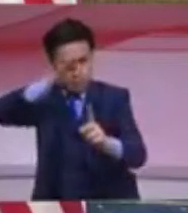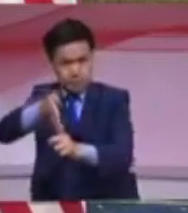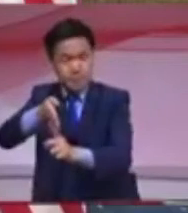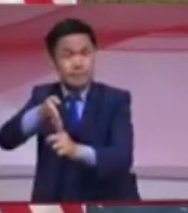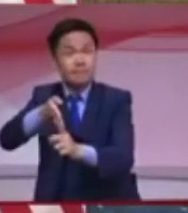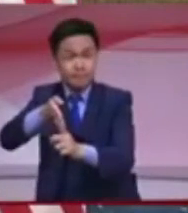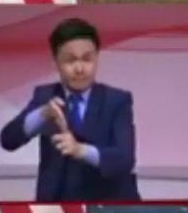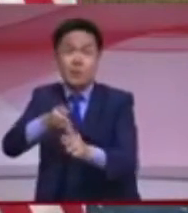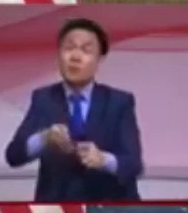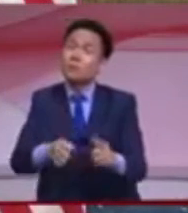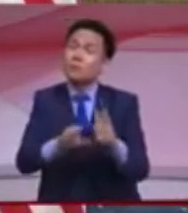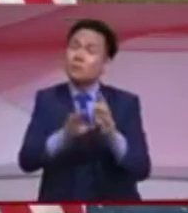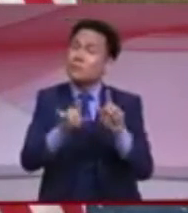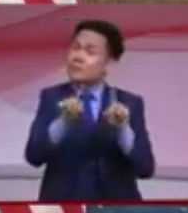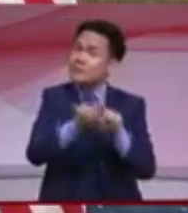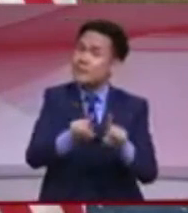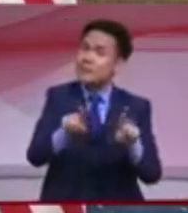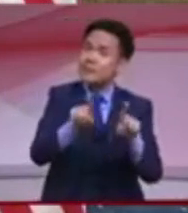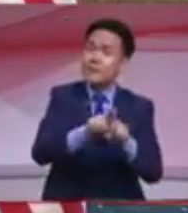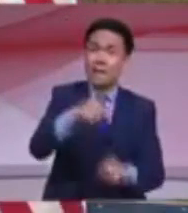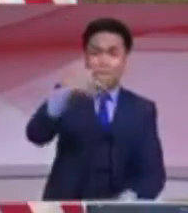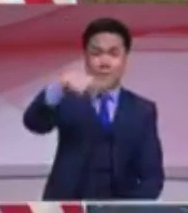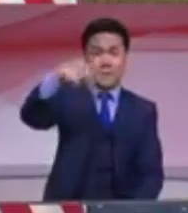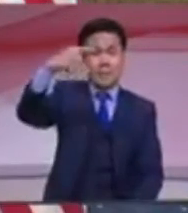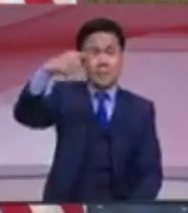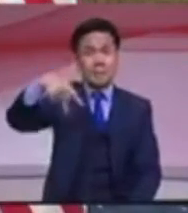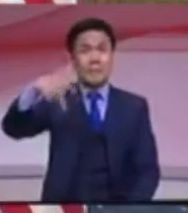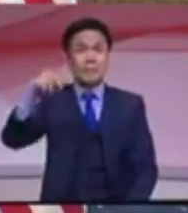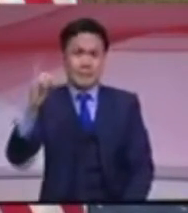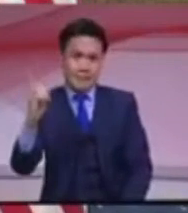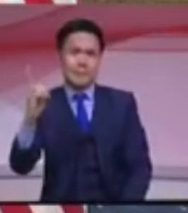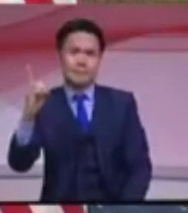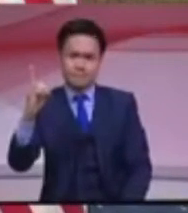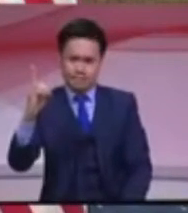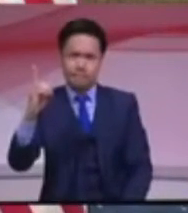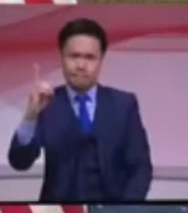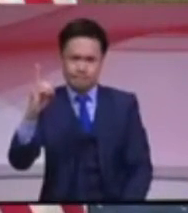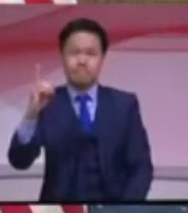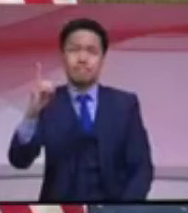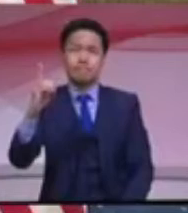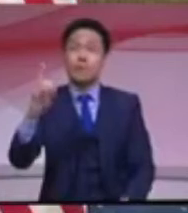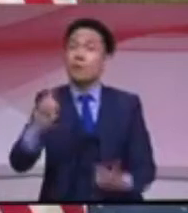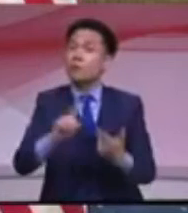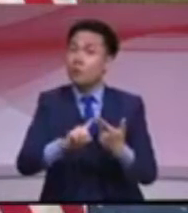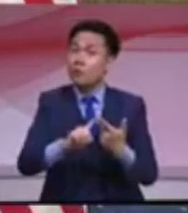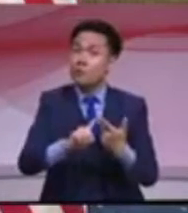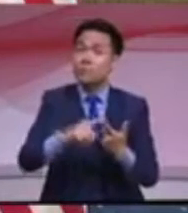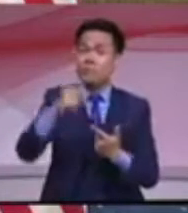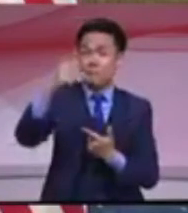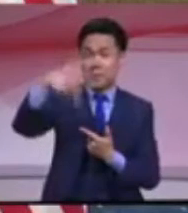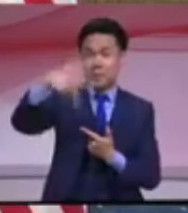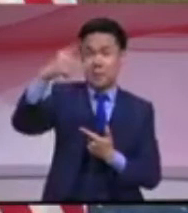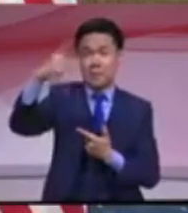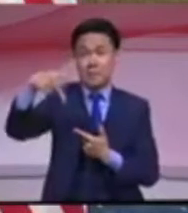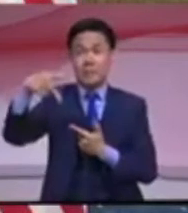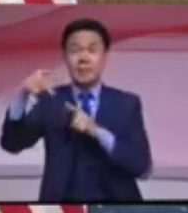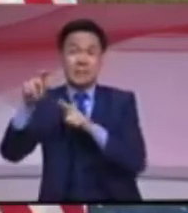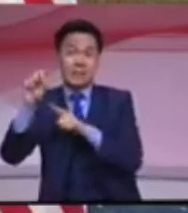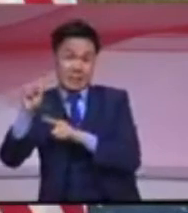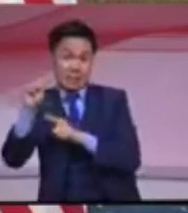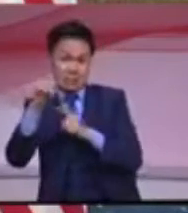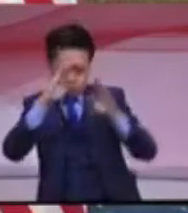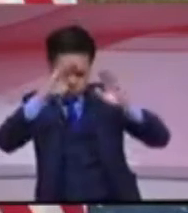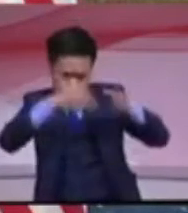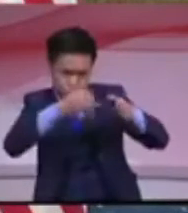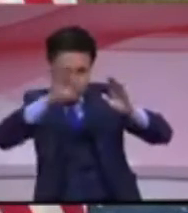seperti perintah kaulan pergerakan diperketat kan atau perintah kaulan pergerakan bersasak